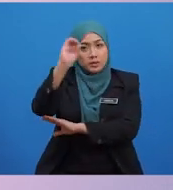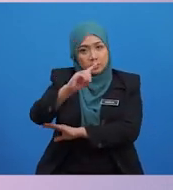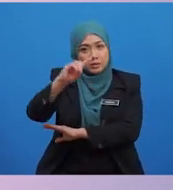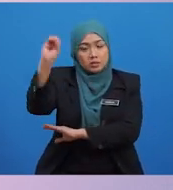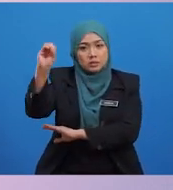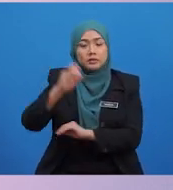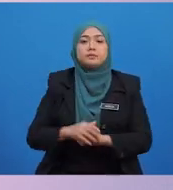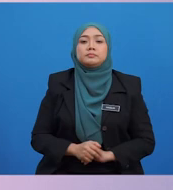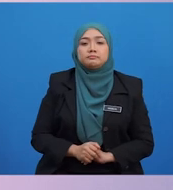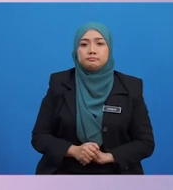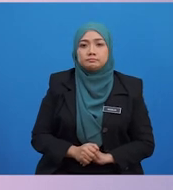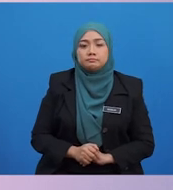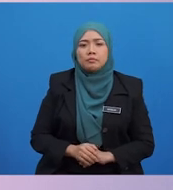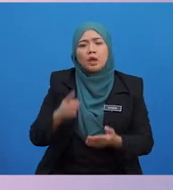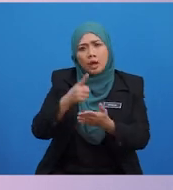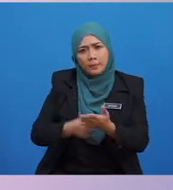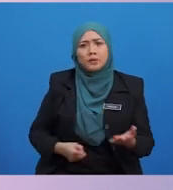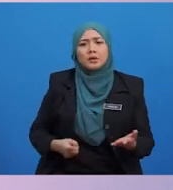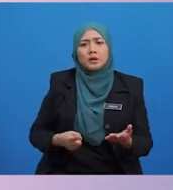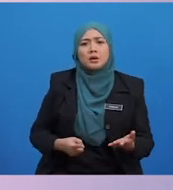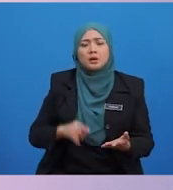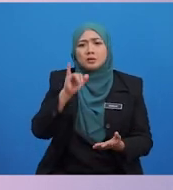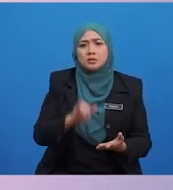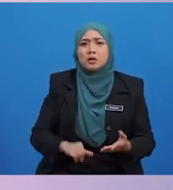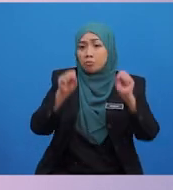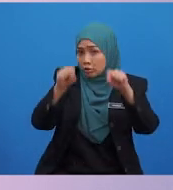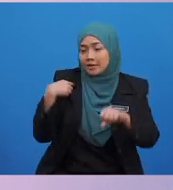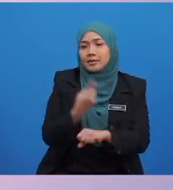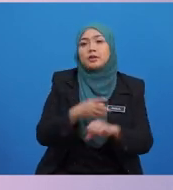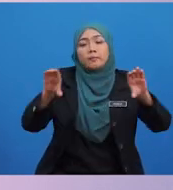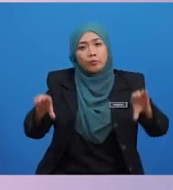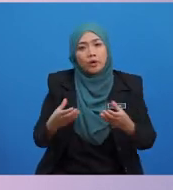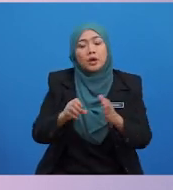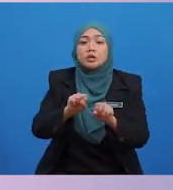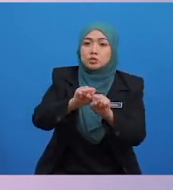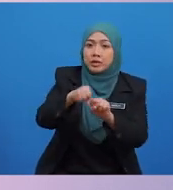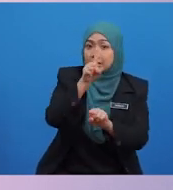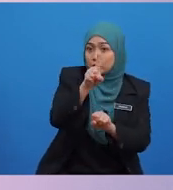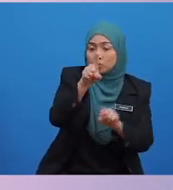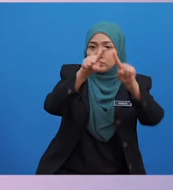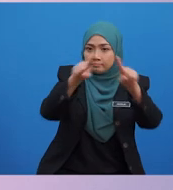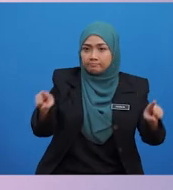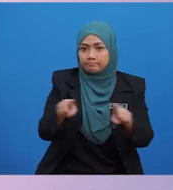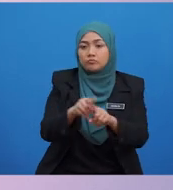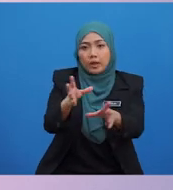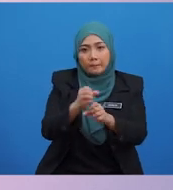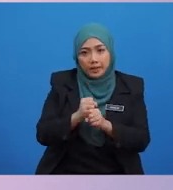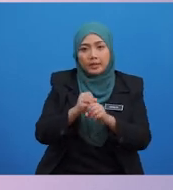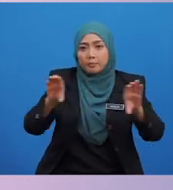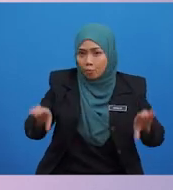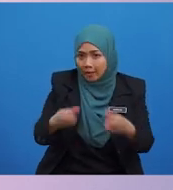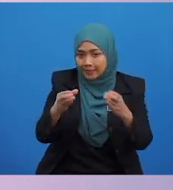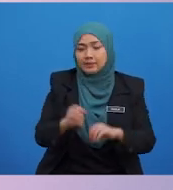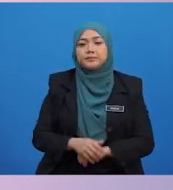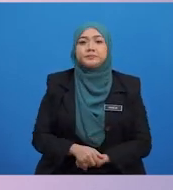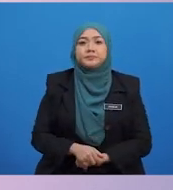sarat untuk panjang BC supaya satu segitiga dapat dibentuk Mari kita sama-sama